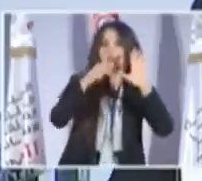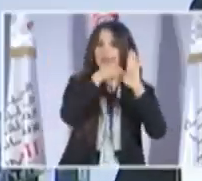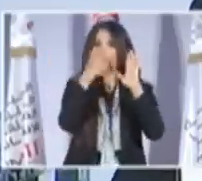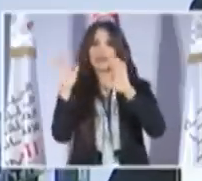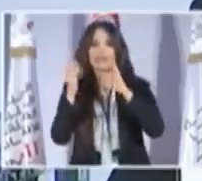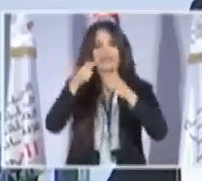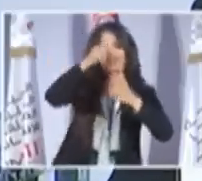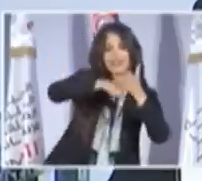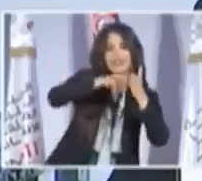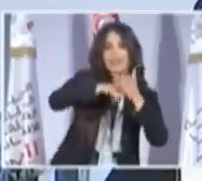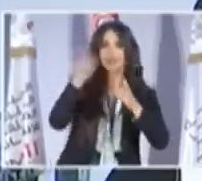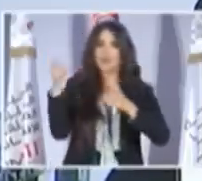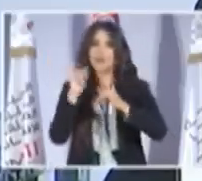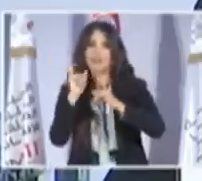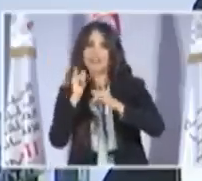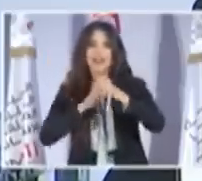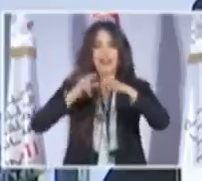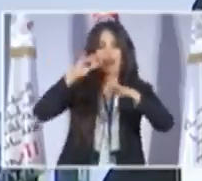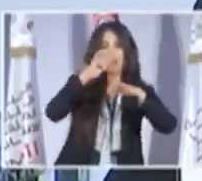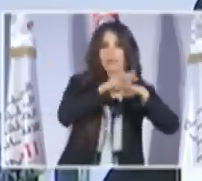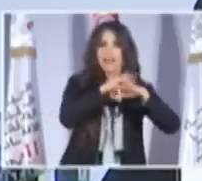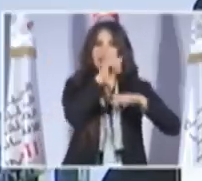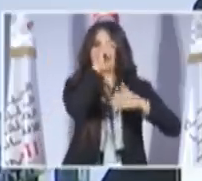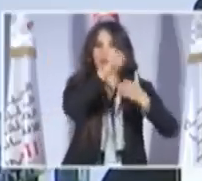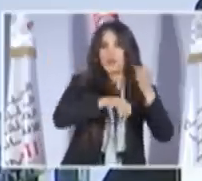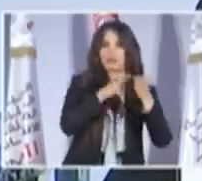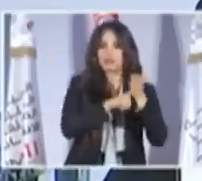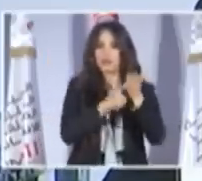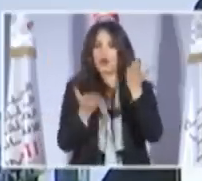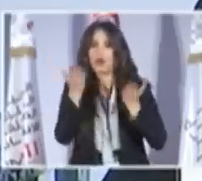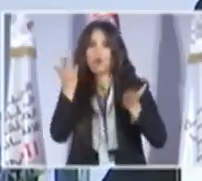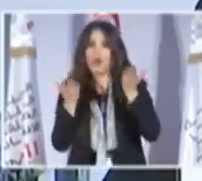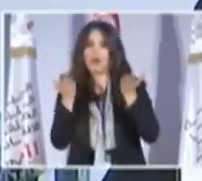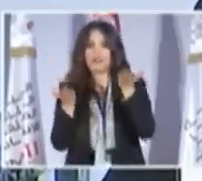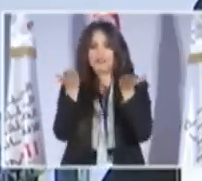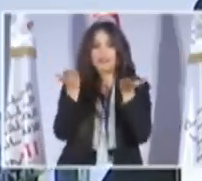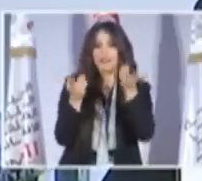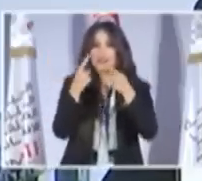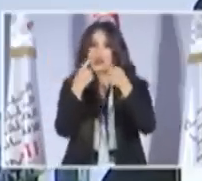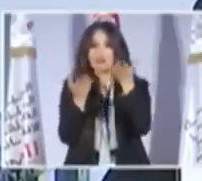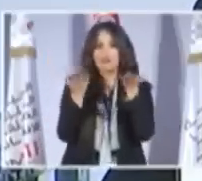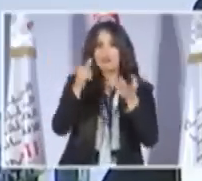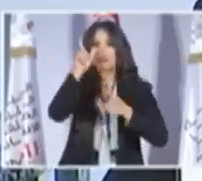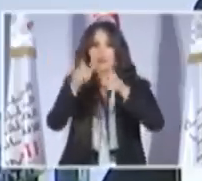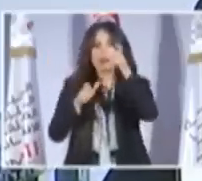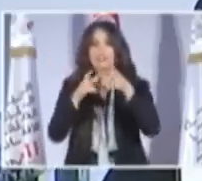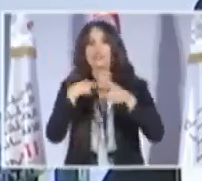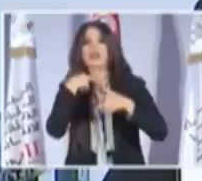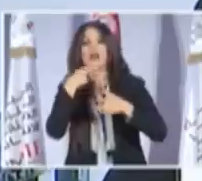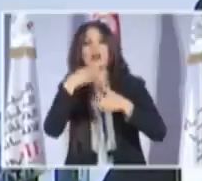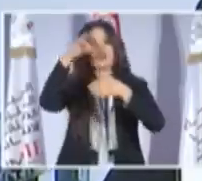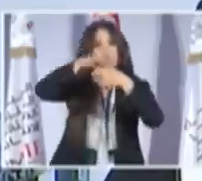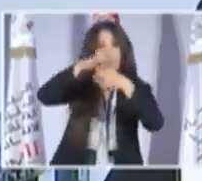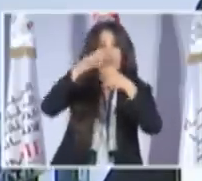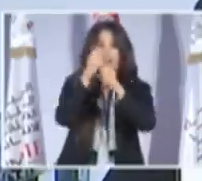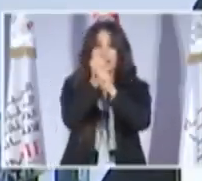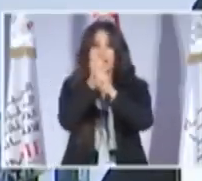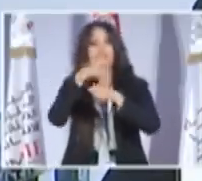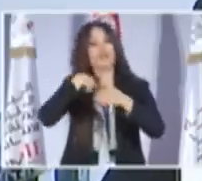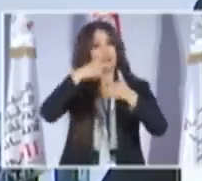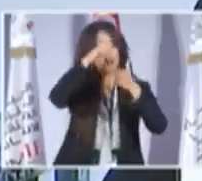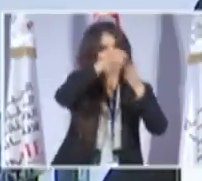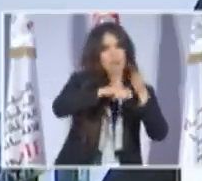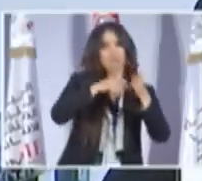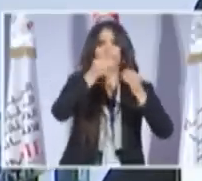من تضرر من المخالفه يعني نحس به الفارق في الاصوات ونشوف وهل انه المخالفه هاديك لو لم تحصل كانت